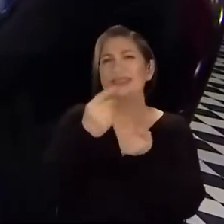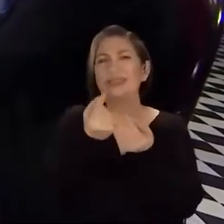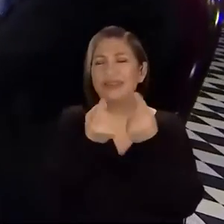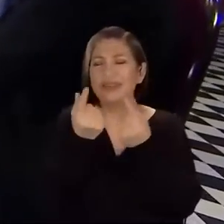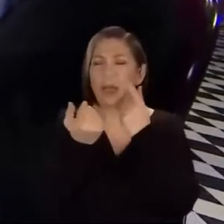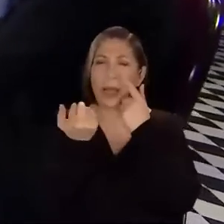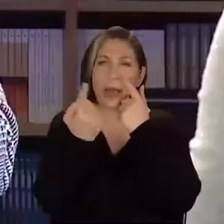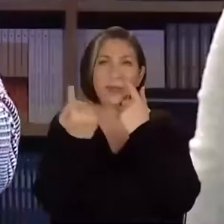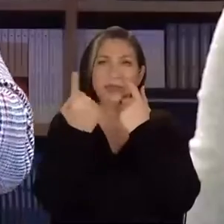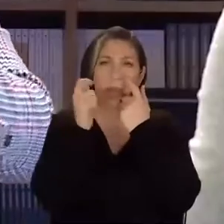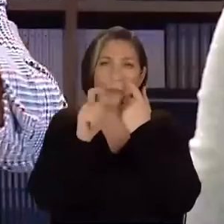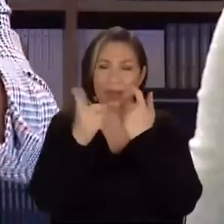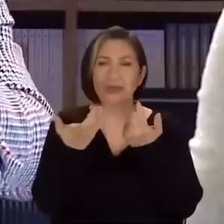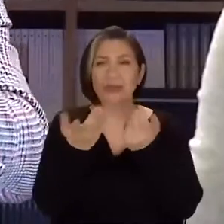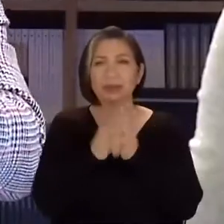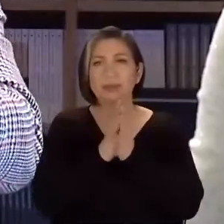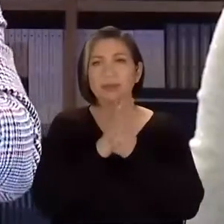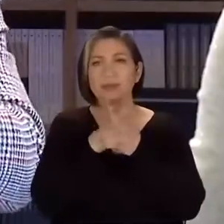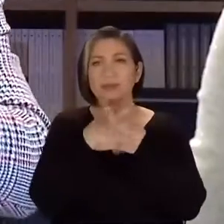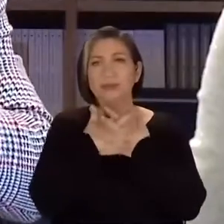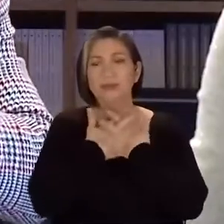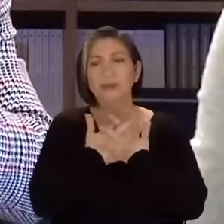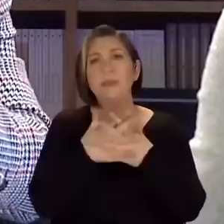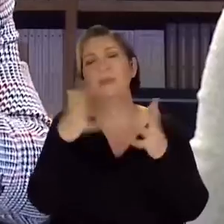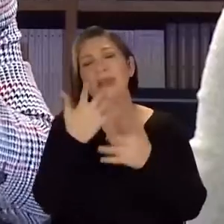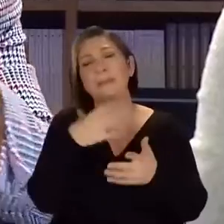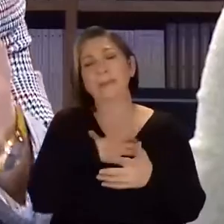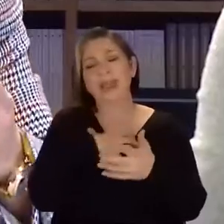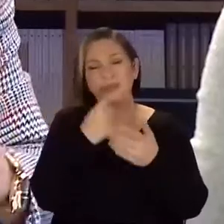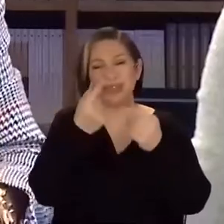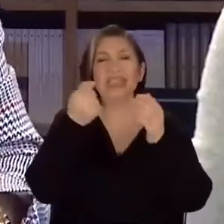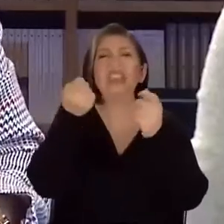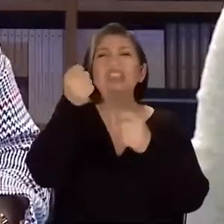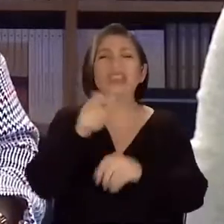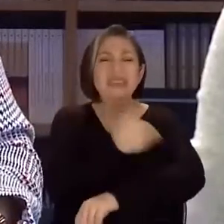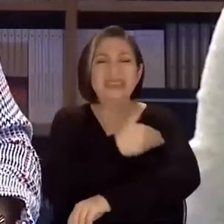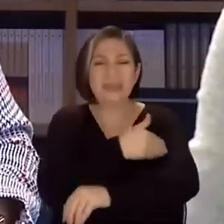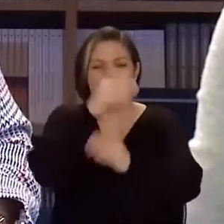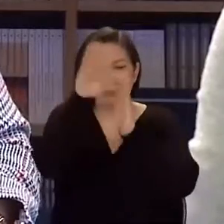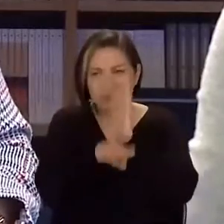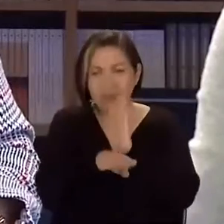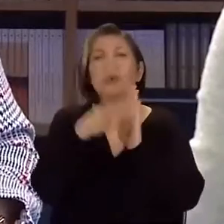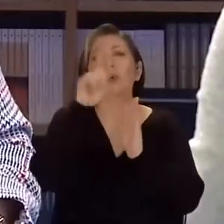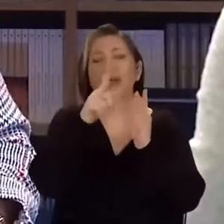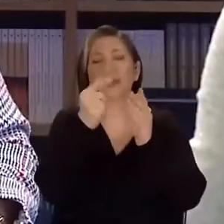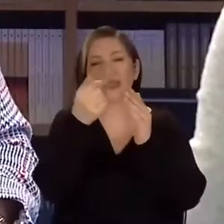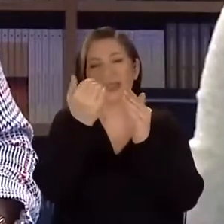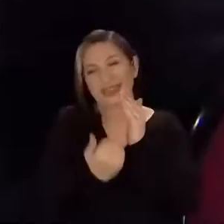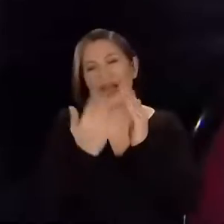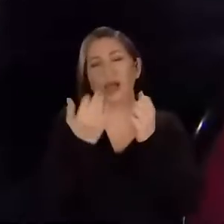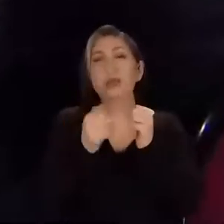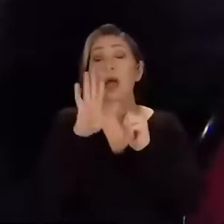cıcıklı, oymalı, şekilli şemalli olur. Onları belki biraz kendisinden kaybederek değiş tokuş ederiz falan filan. Alıştığımız